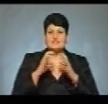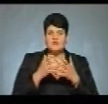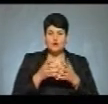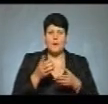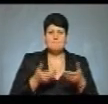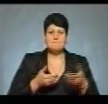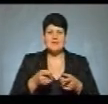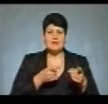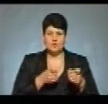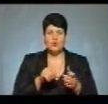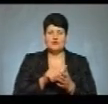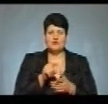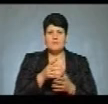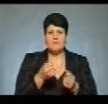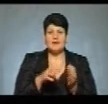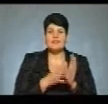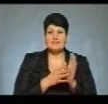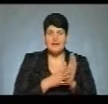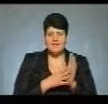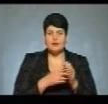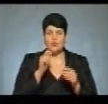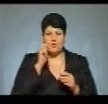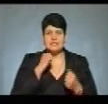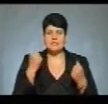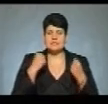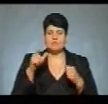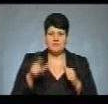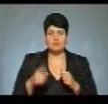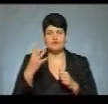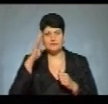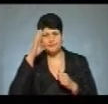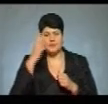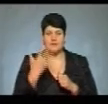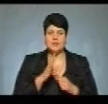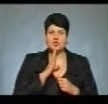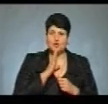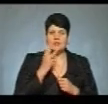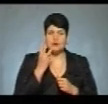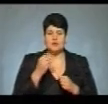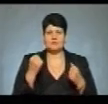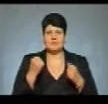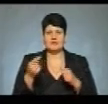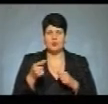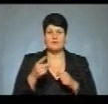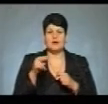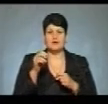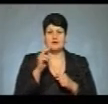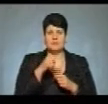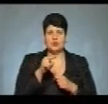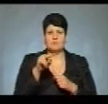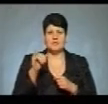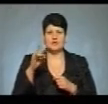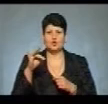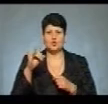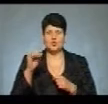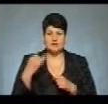беруть 9 українських спортсменів, 4 чоловіків і 5 жінок. Серед них 3 спортсменів з Тернопільщини – це Дмитро Підручний, Олена Підгрушна